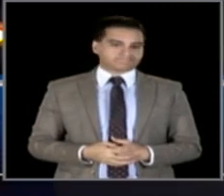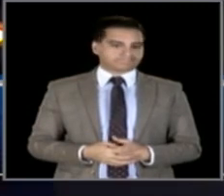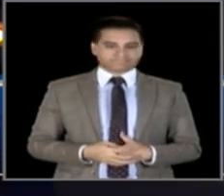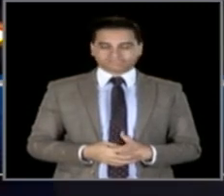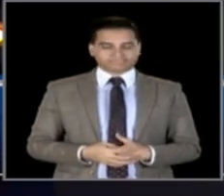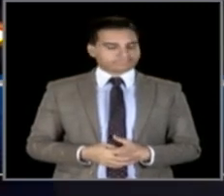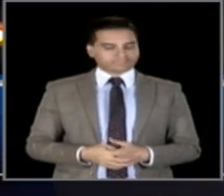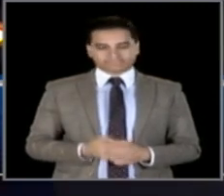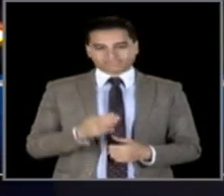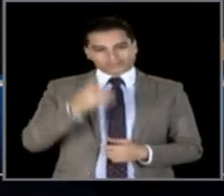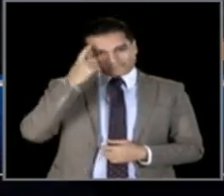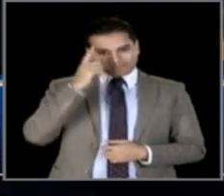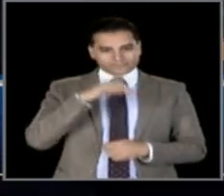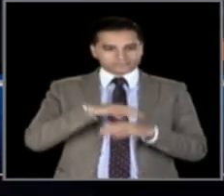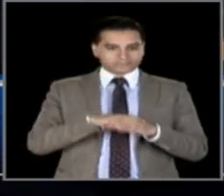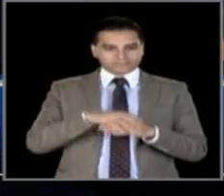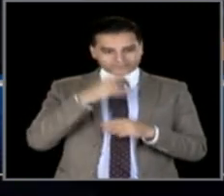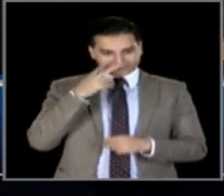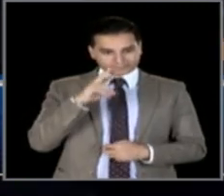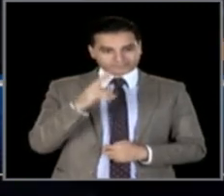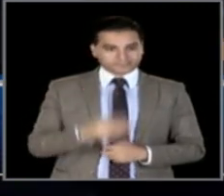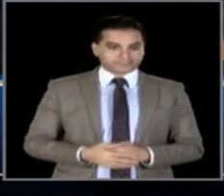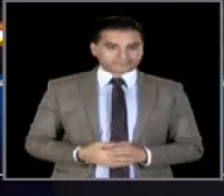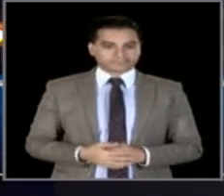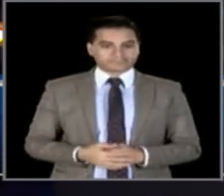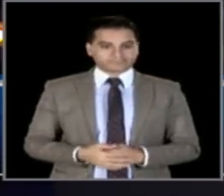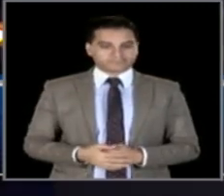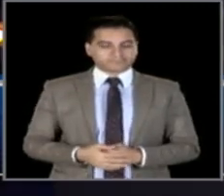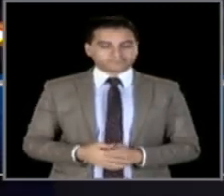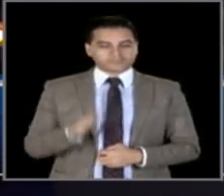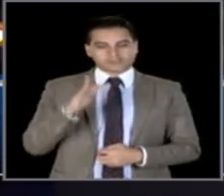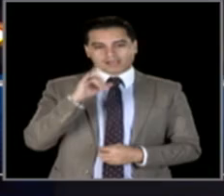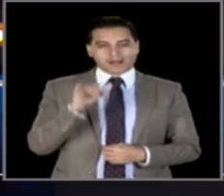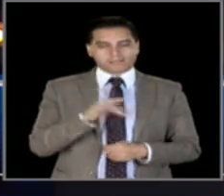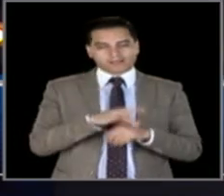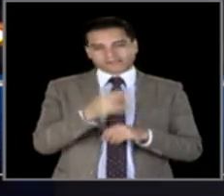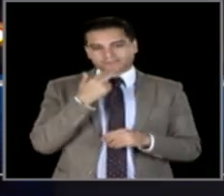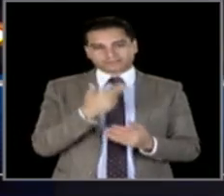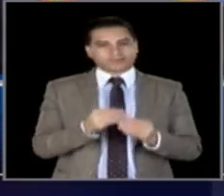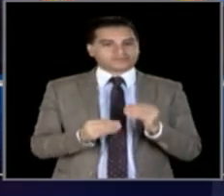ما عندكيش إجابة؟ دست بالغلط. بالغلط. دستي بالغلط. سلمى خالد هاردلك.